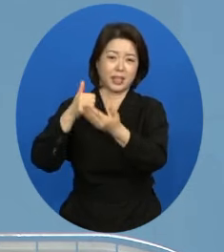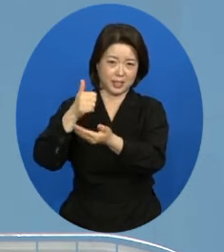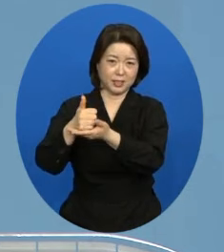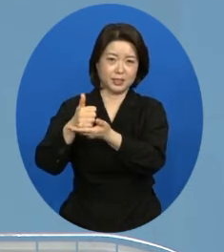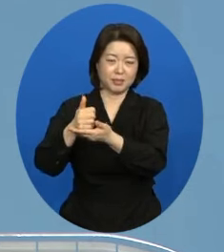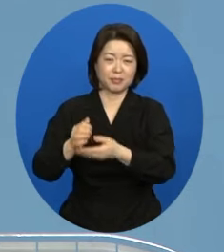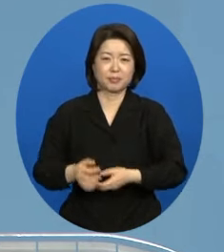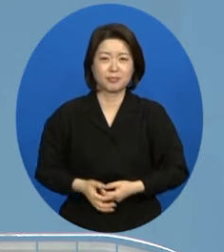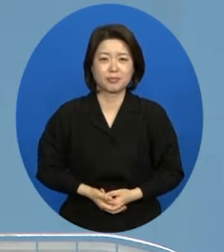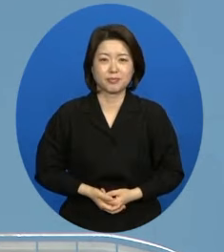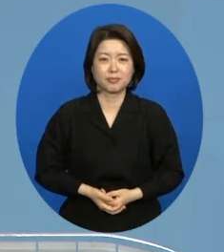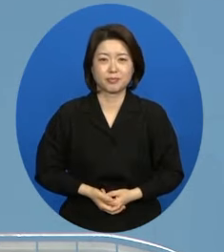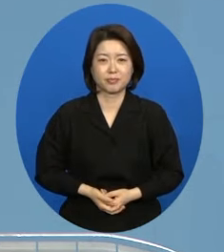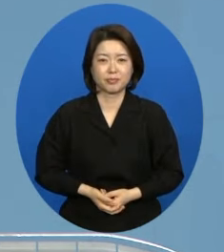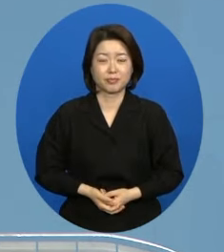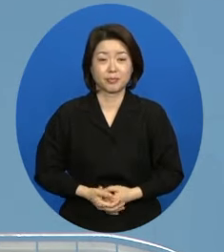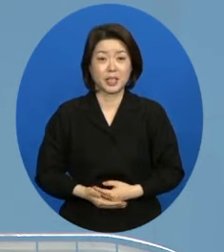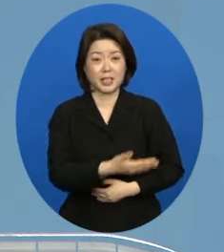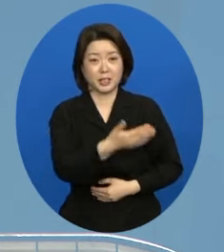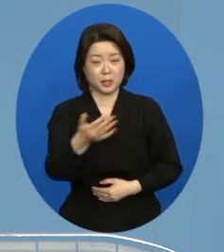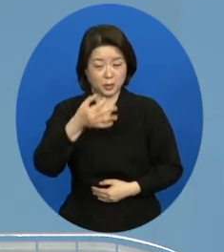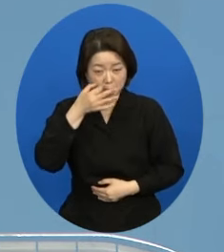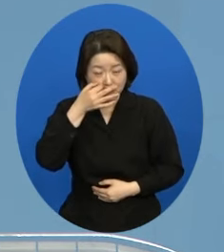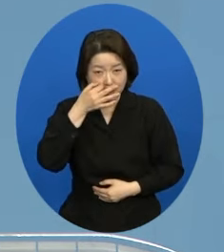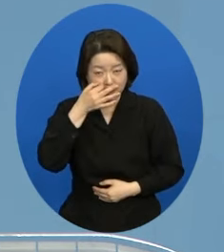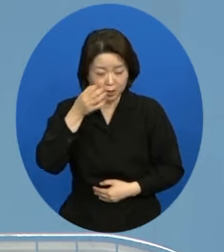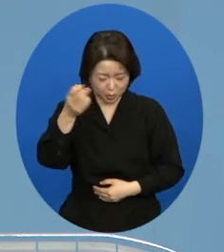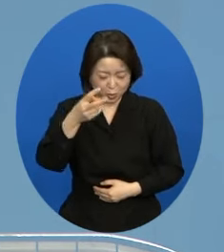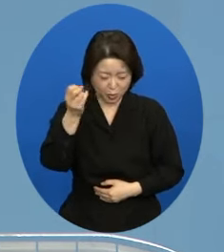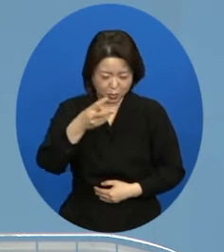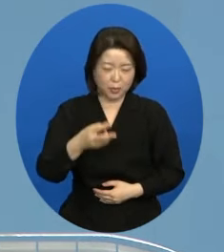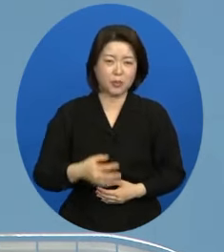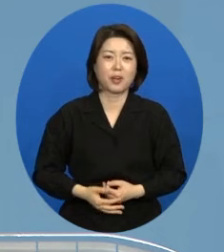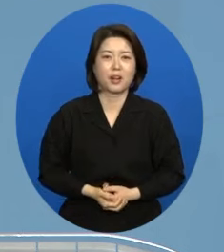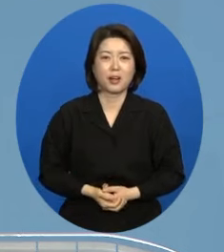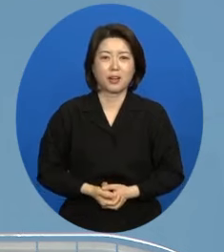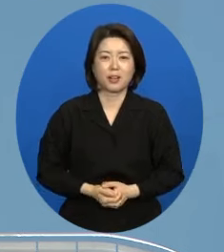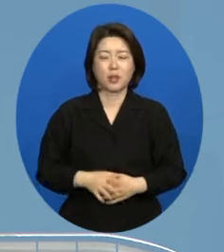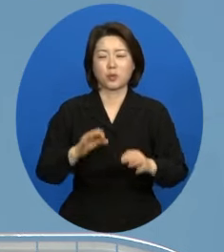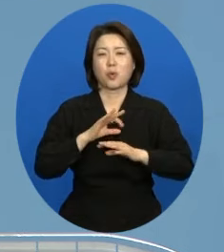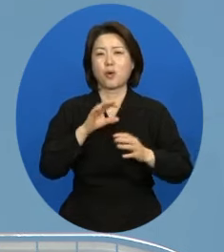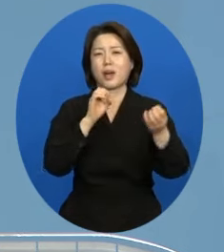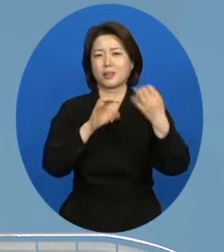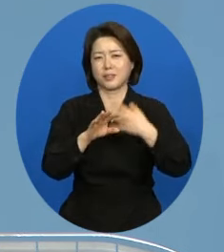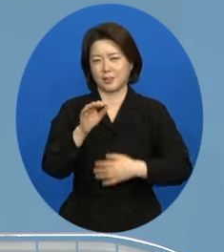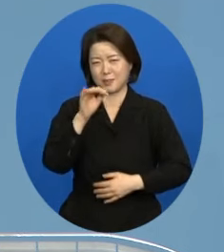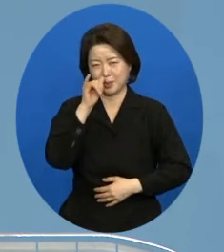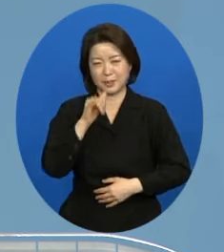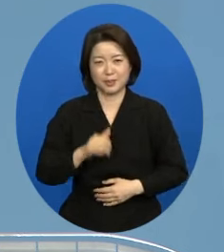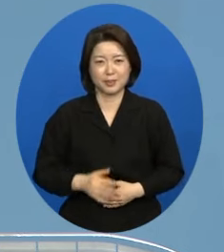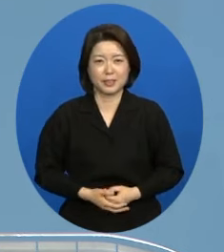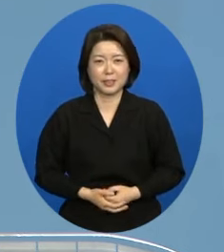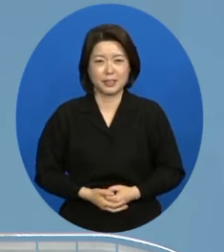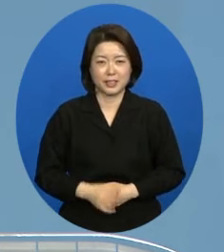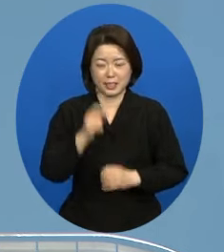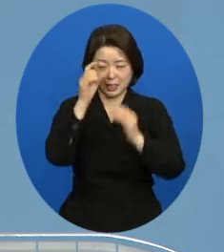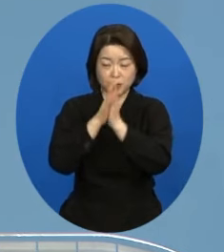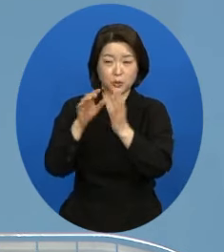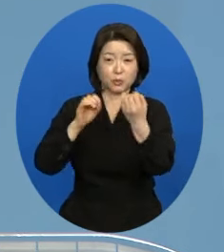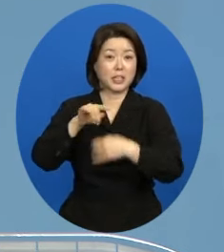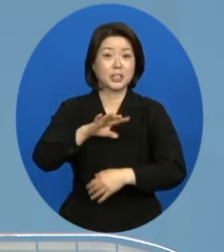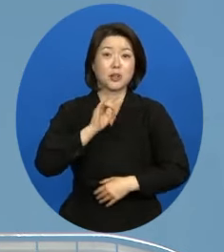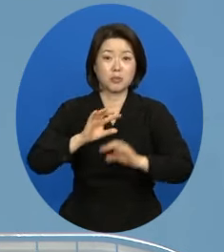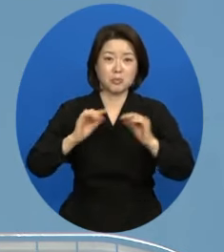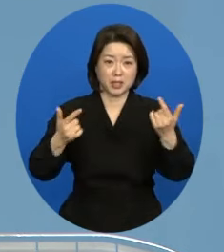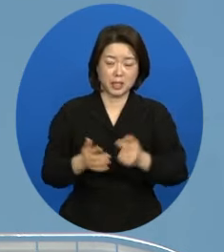하나님이십니다 아멘 여러분 보세요 또한 또한 어 놀라운 응답이 있습니다 어 기도 응답 이것만이 아니라 우리